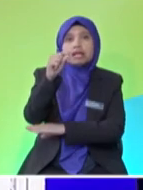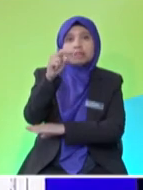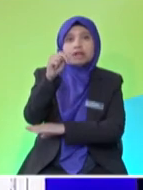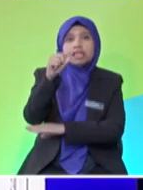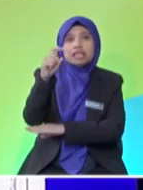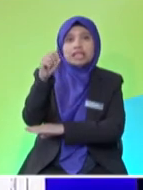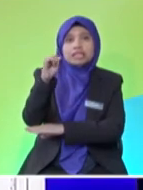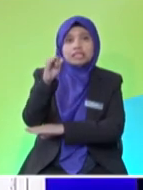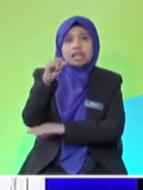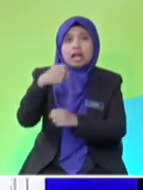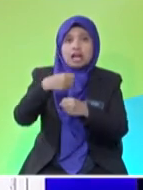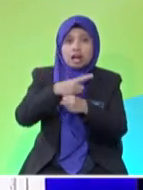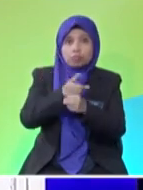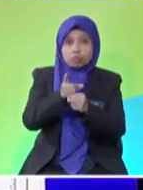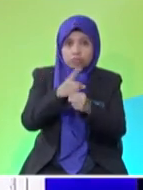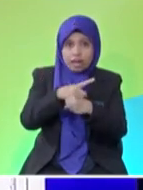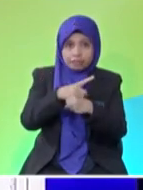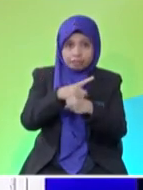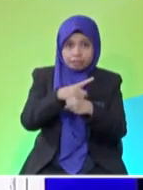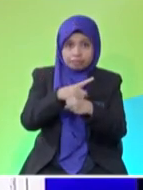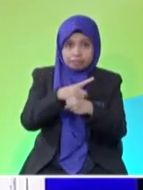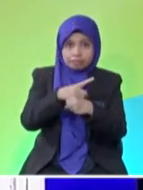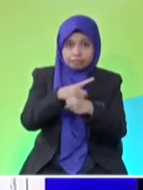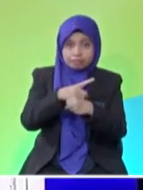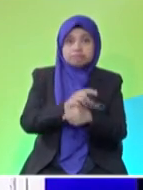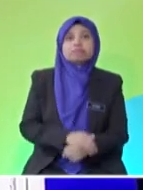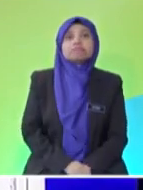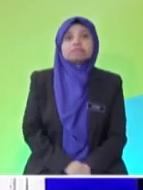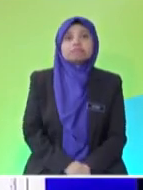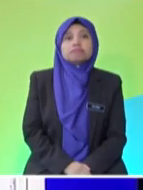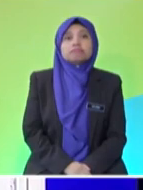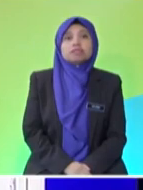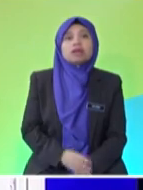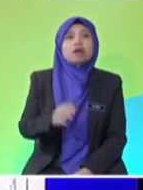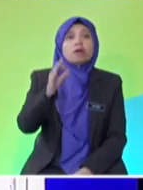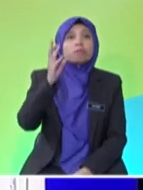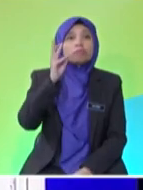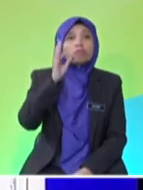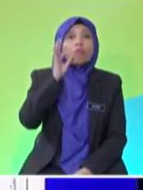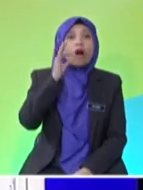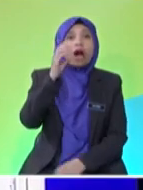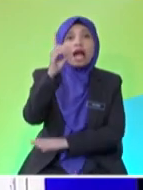rambutan kita ada apalagi tadi buah delima